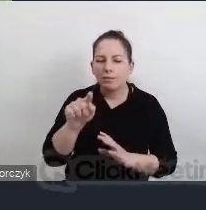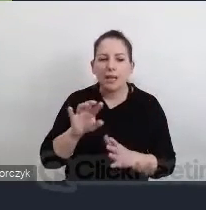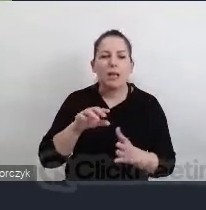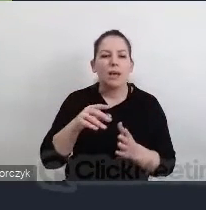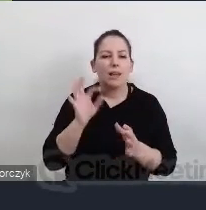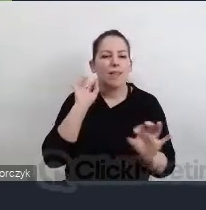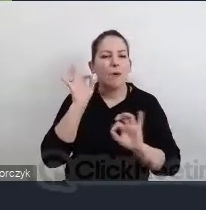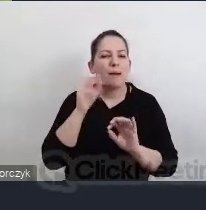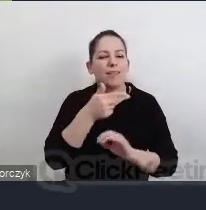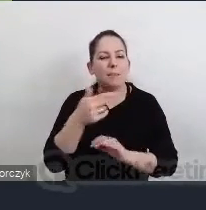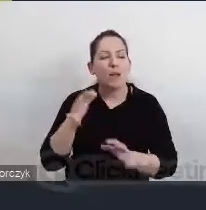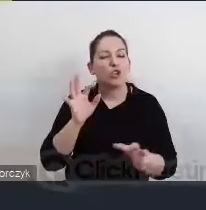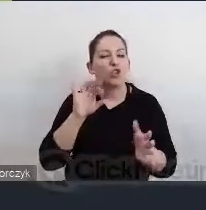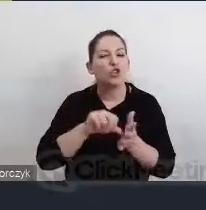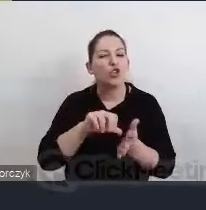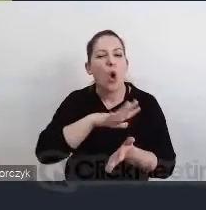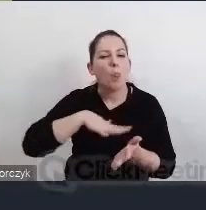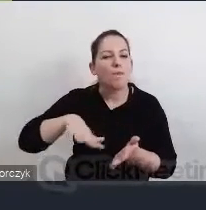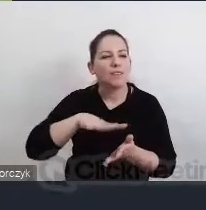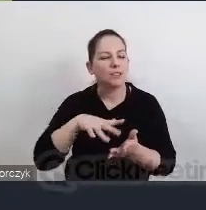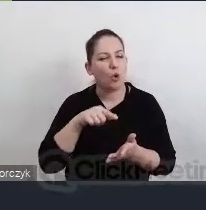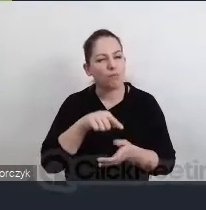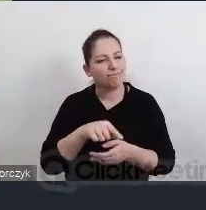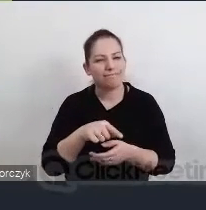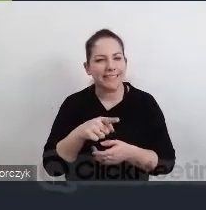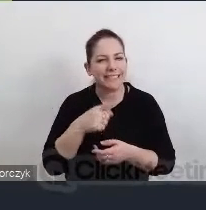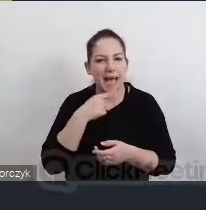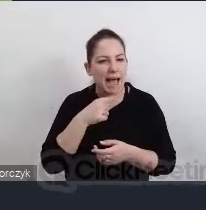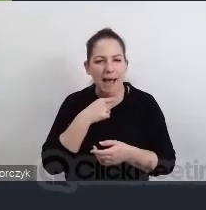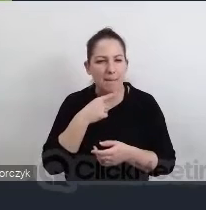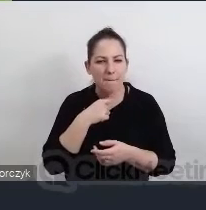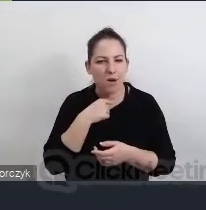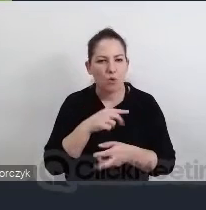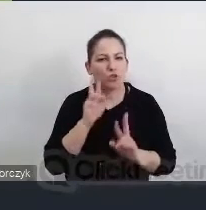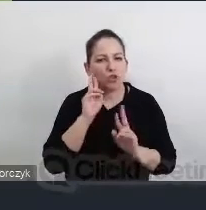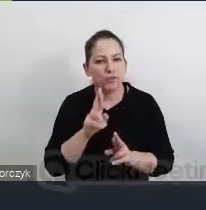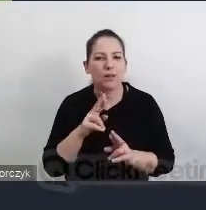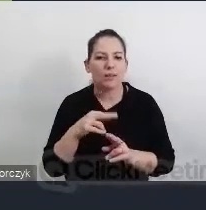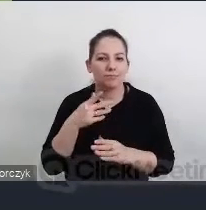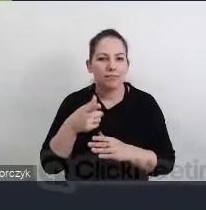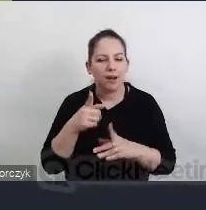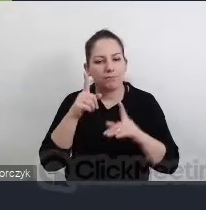środowiskowe są zbyt ubogie do tego, żeby rzeczywiście